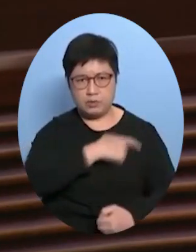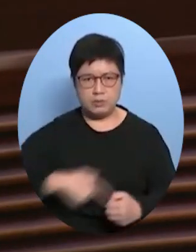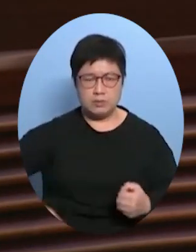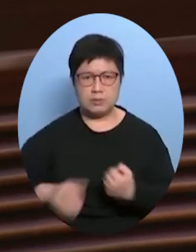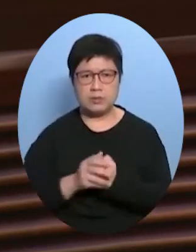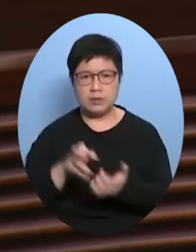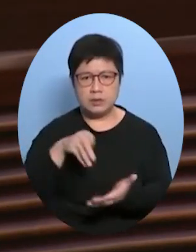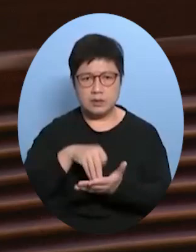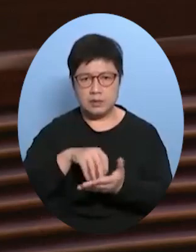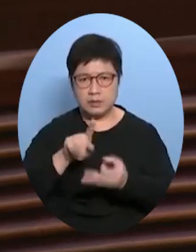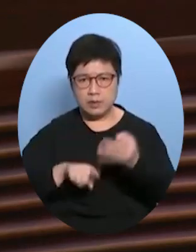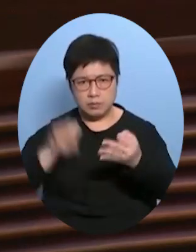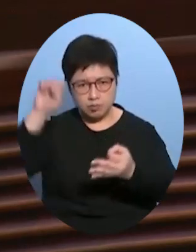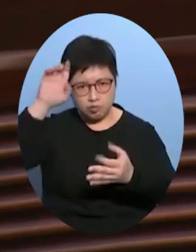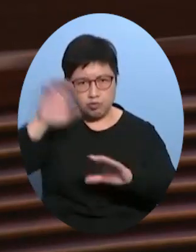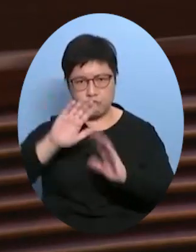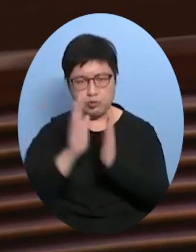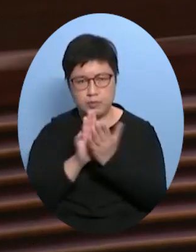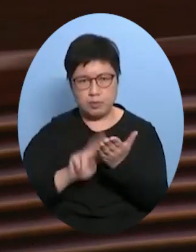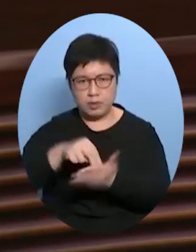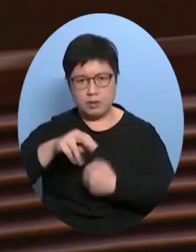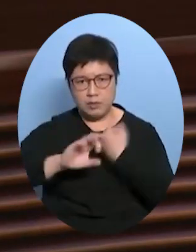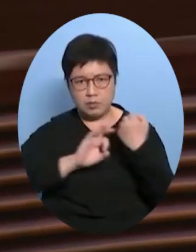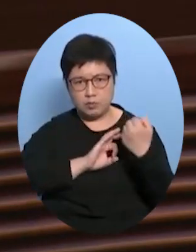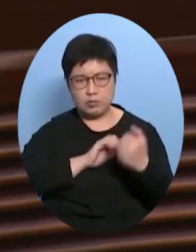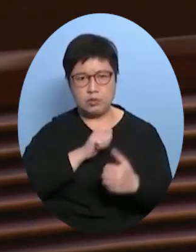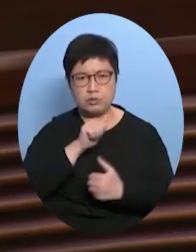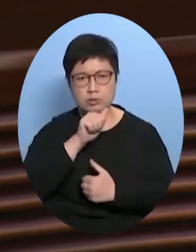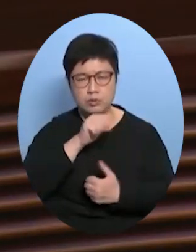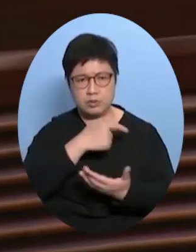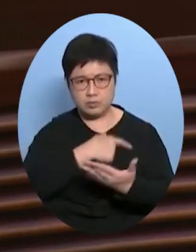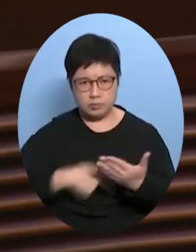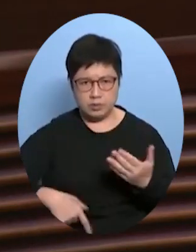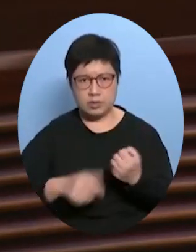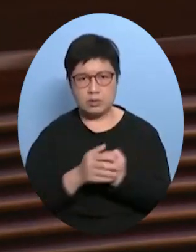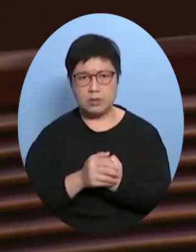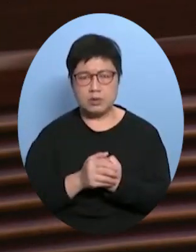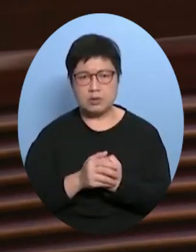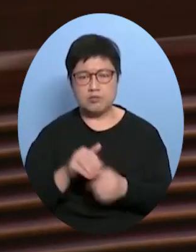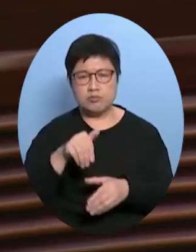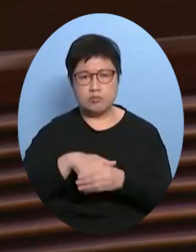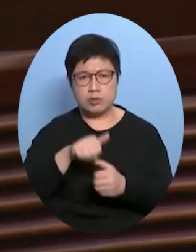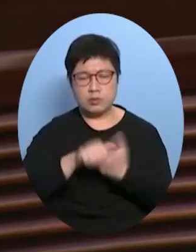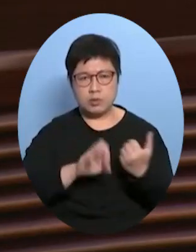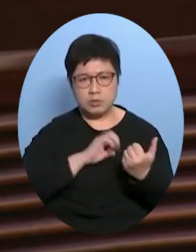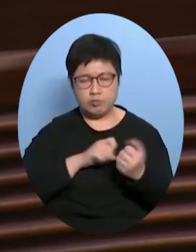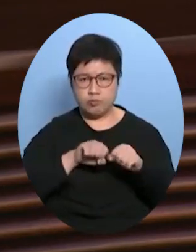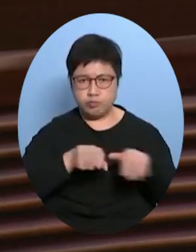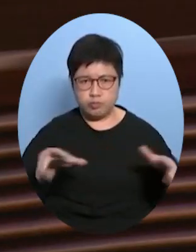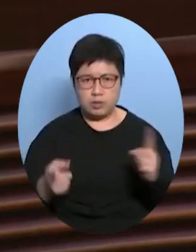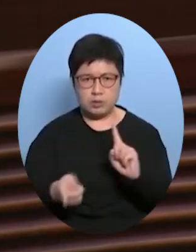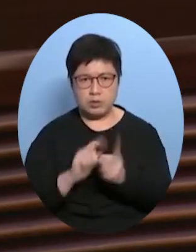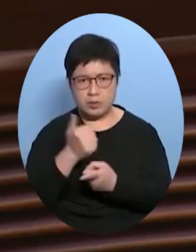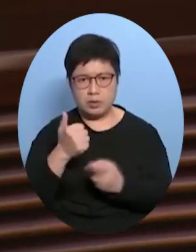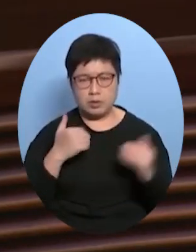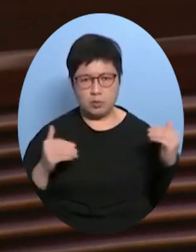名全部立法會候選人。鑑於選委會是最具廣泛代表性和體現均衡參